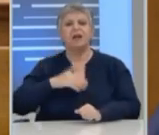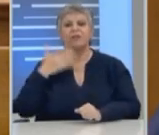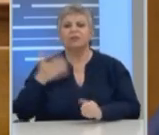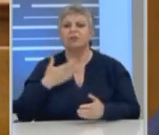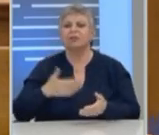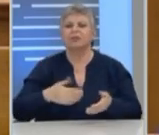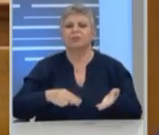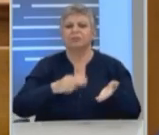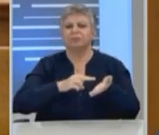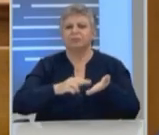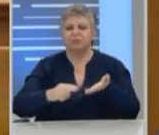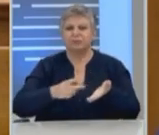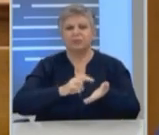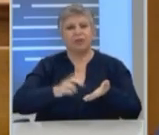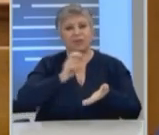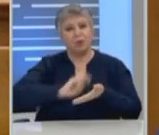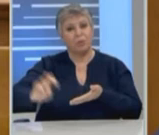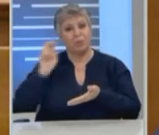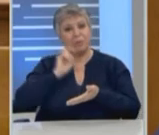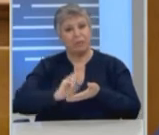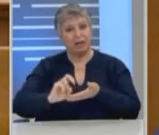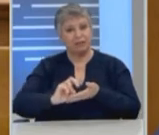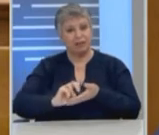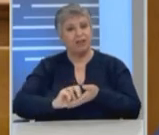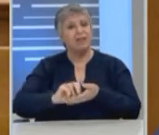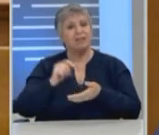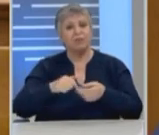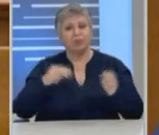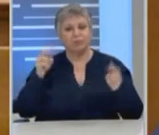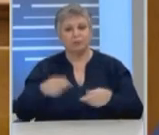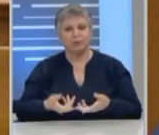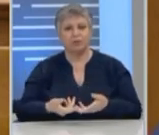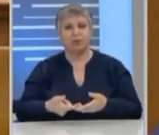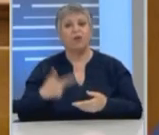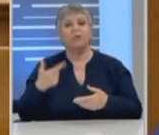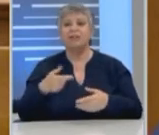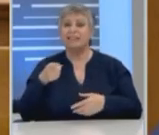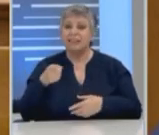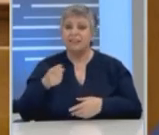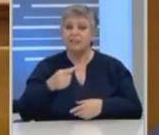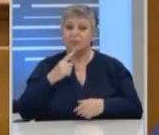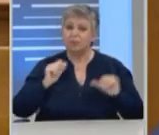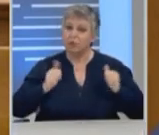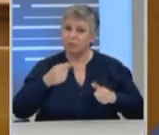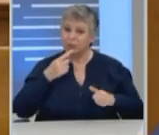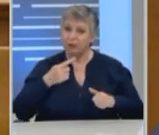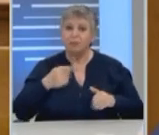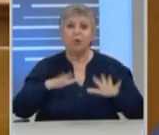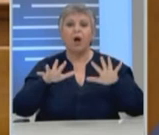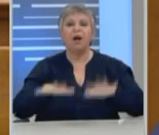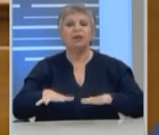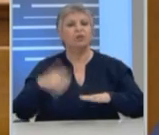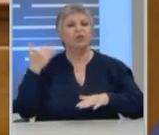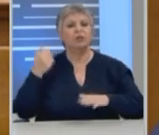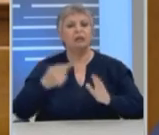νοσοκομεία και τους μικροαμολογιούχους. Μιλάτε εσείς που πήρατε την ανεργία στο 11% και